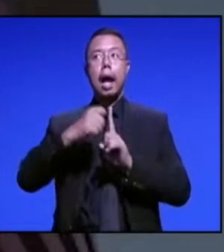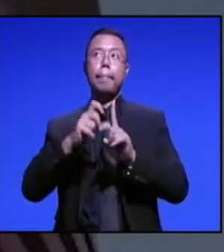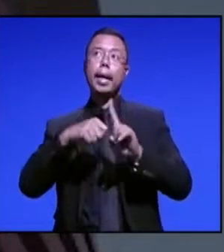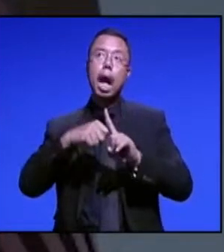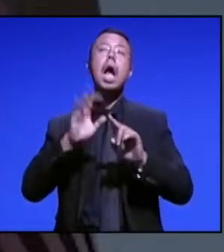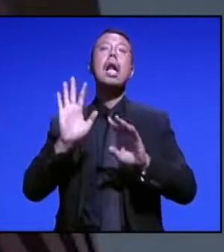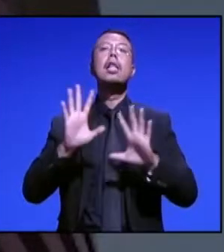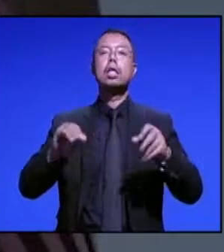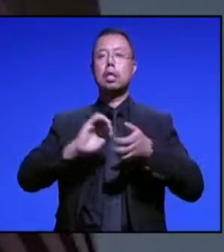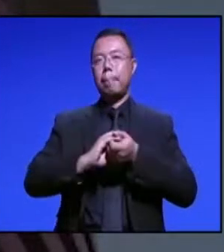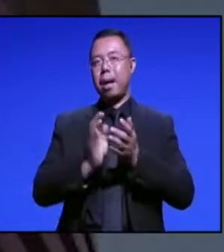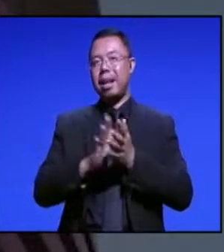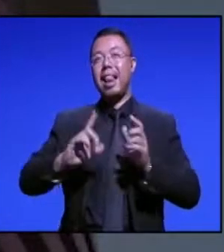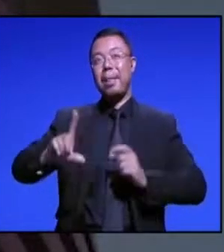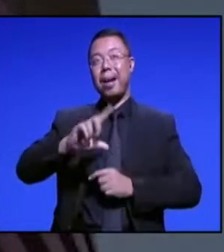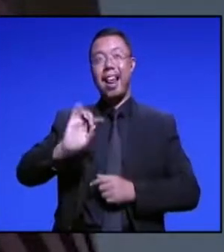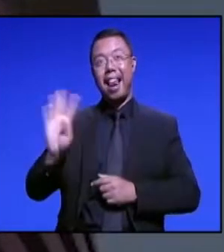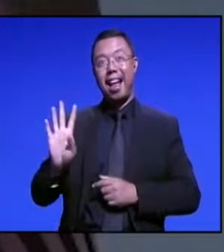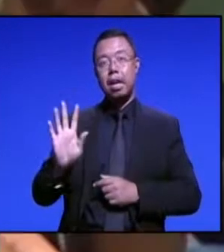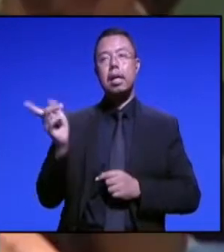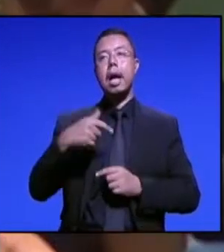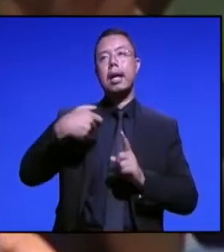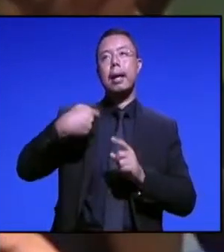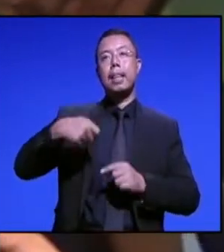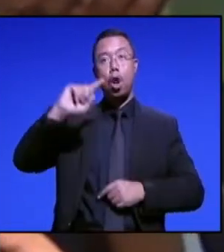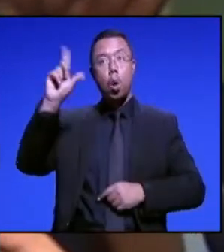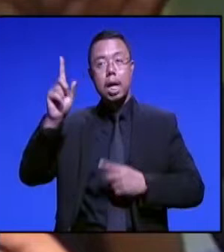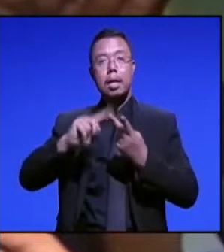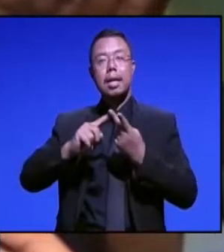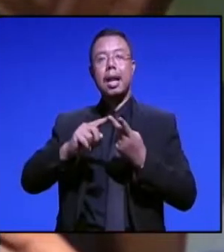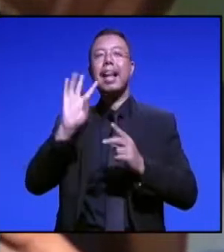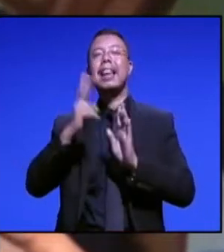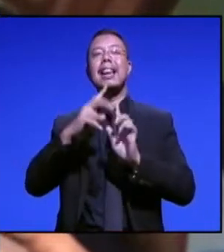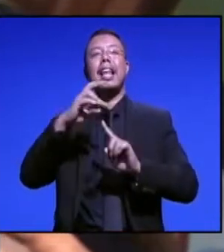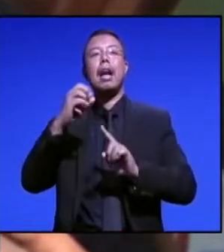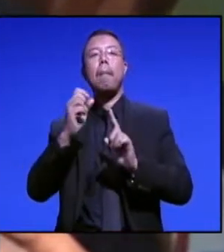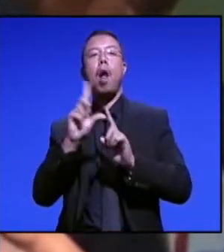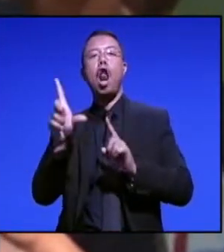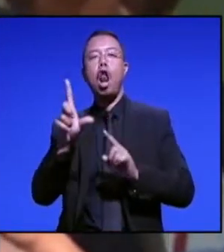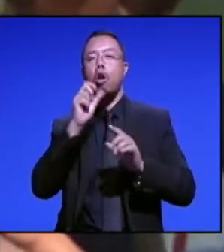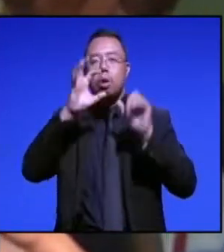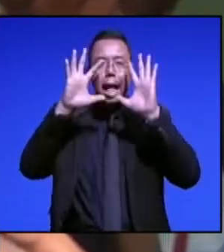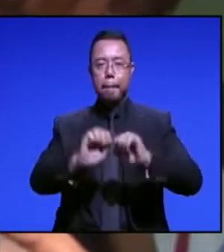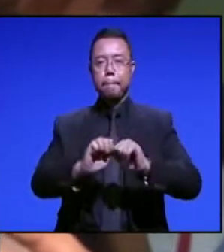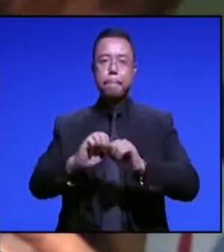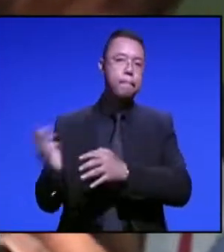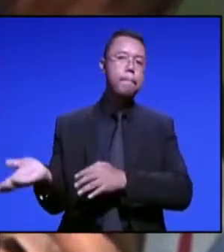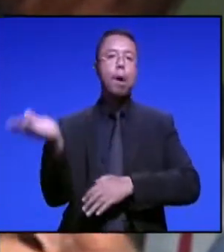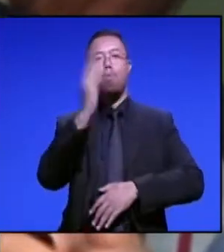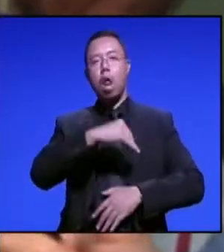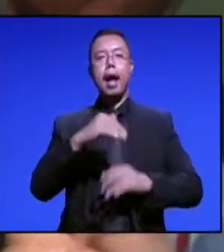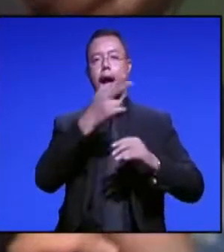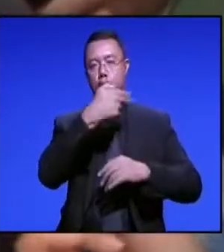bekerja sama dengan sejumlah instansi terkait, baik Kementerian Luar Negeri dan Interpol, untuk melakukan penangkapan dan membawanya kembali